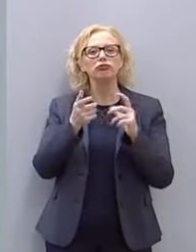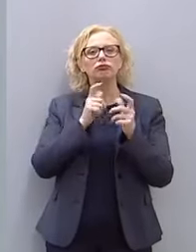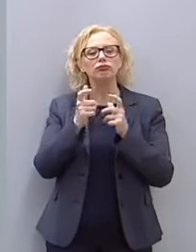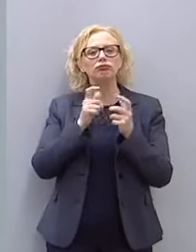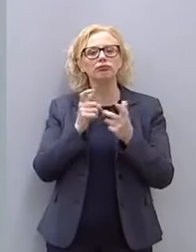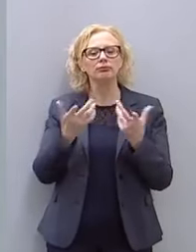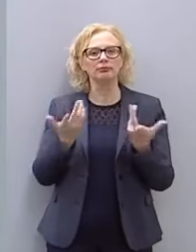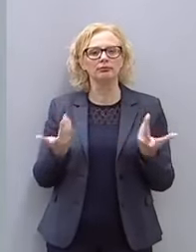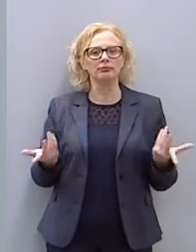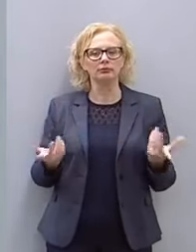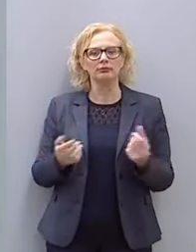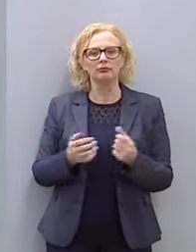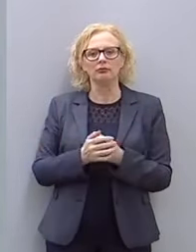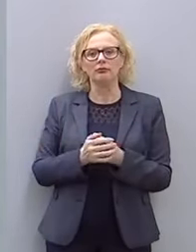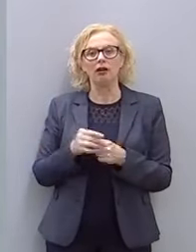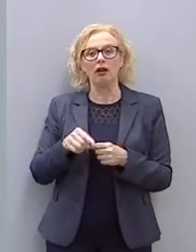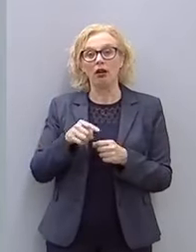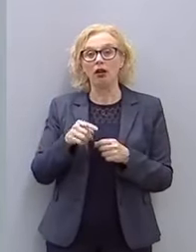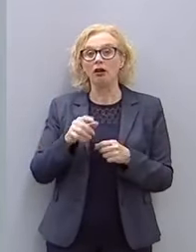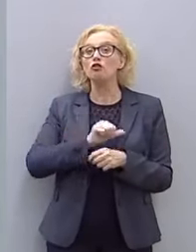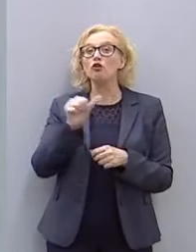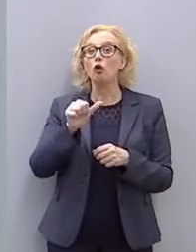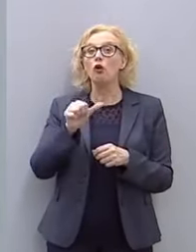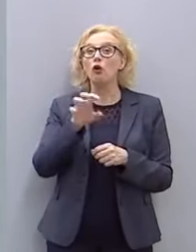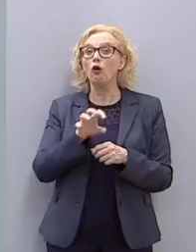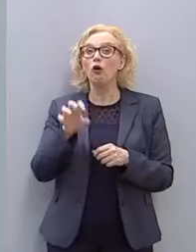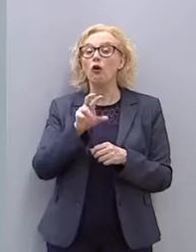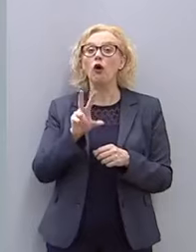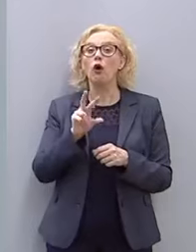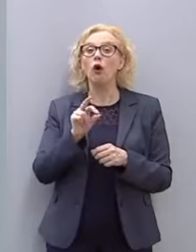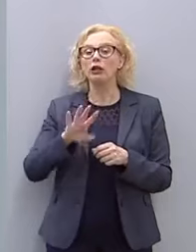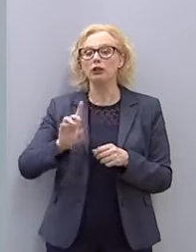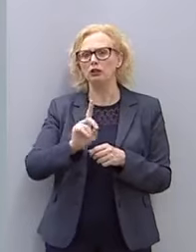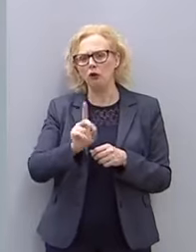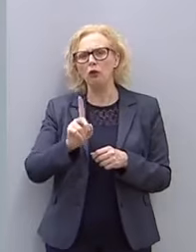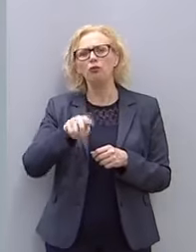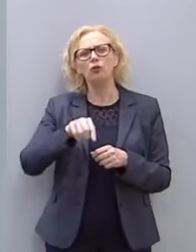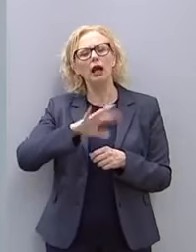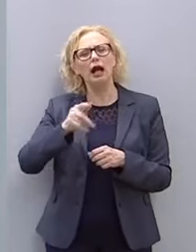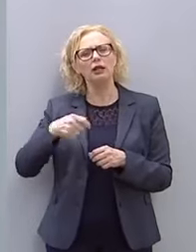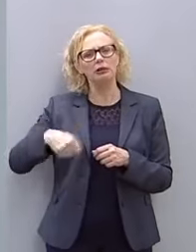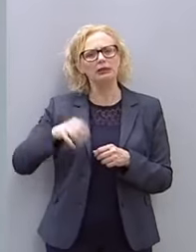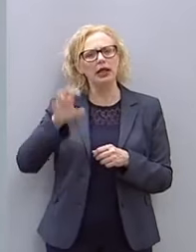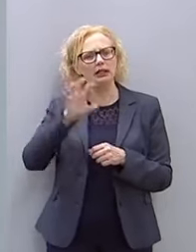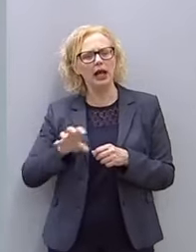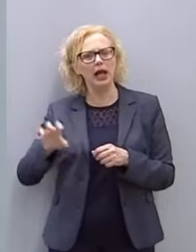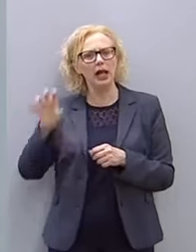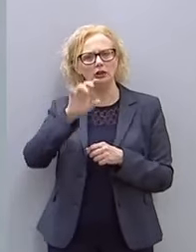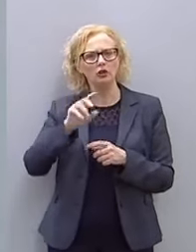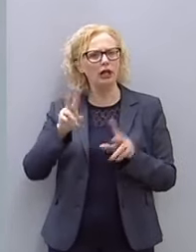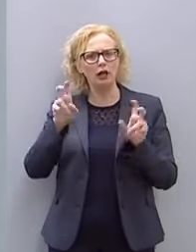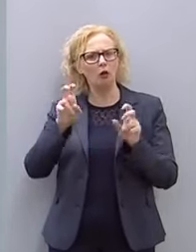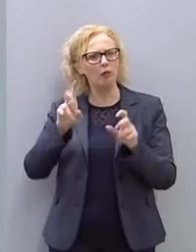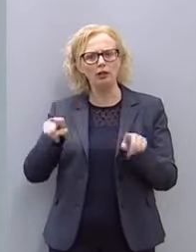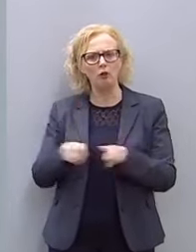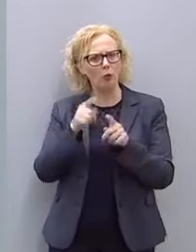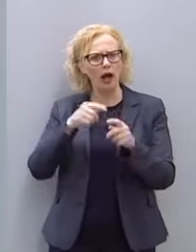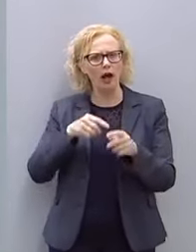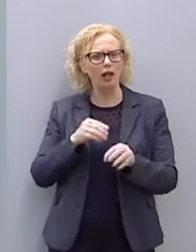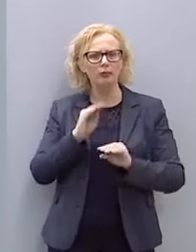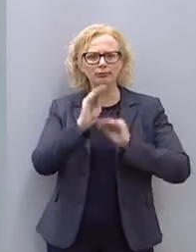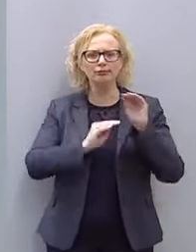siccome questo è un tema che riguarda non solo il trentino ma riguarda tante regioni è stato posto da tanti presidenti noi cerchiamo di capire se